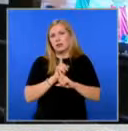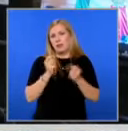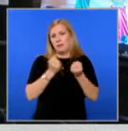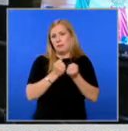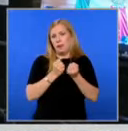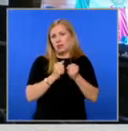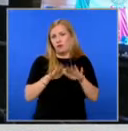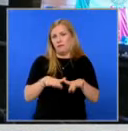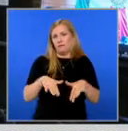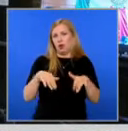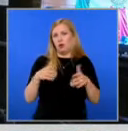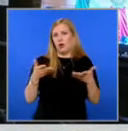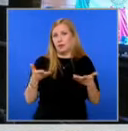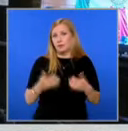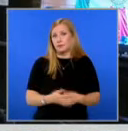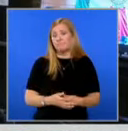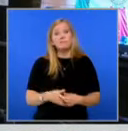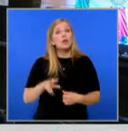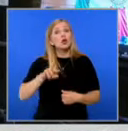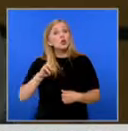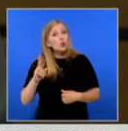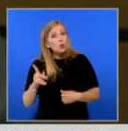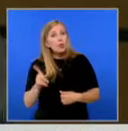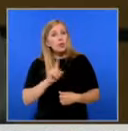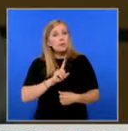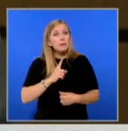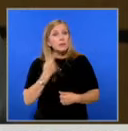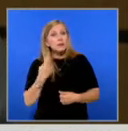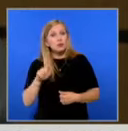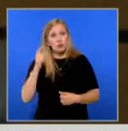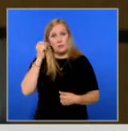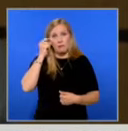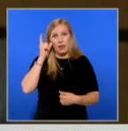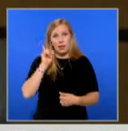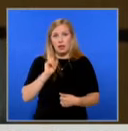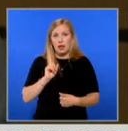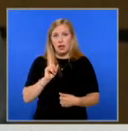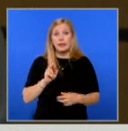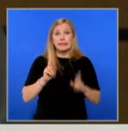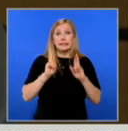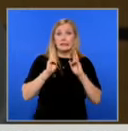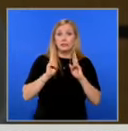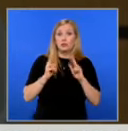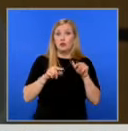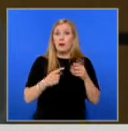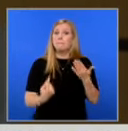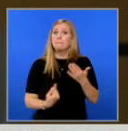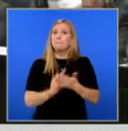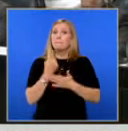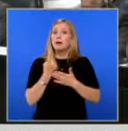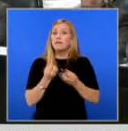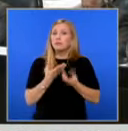конгреса негови колеги обаче не са на това мнение да се надяваме че това е първото събитие от серия подобни